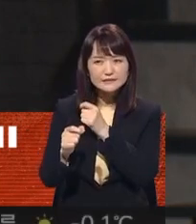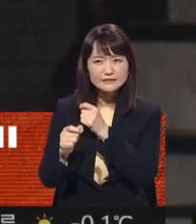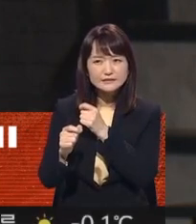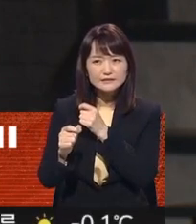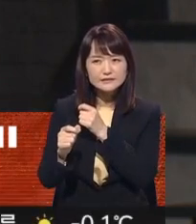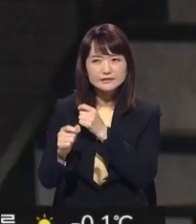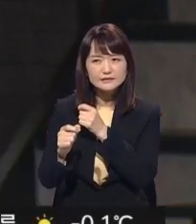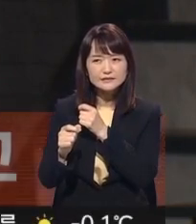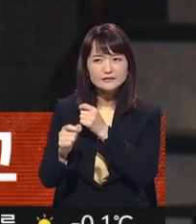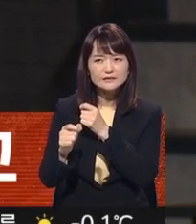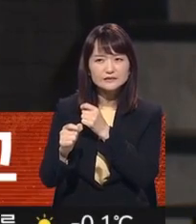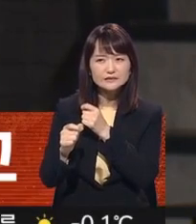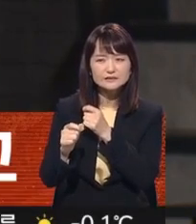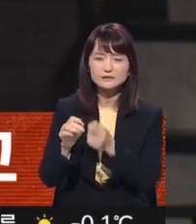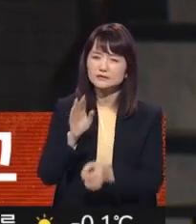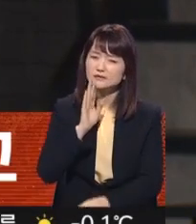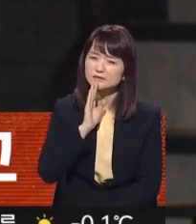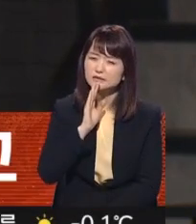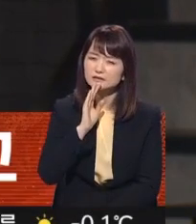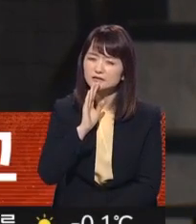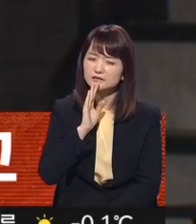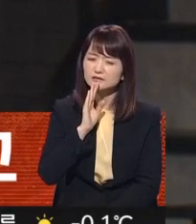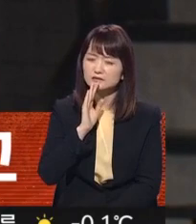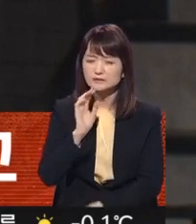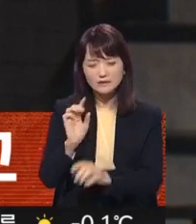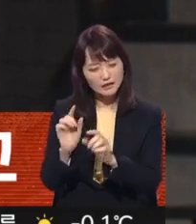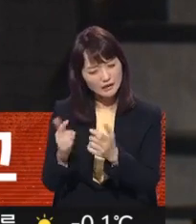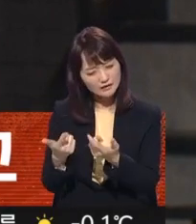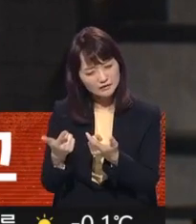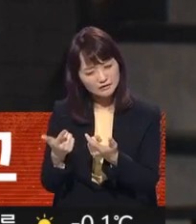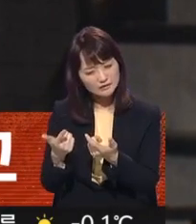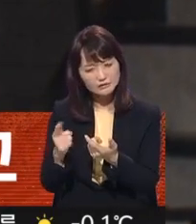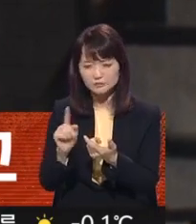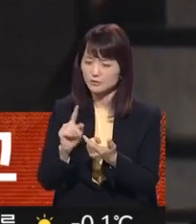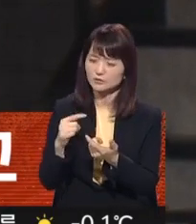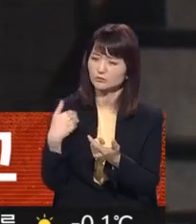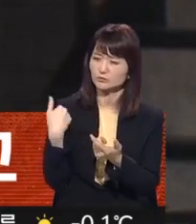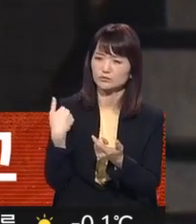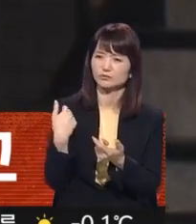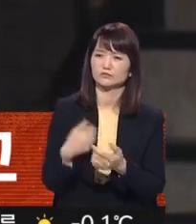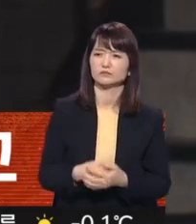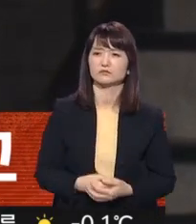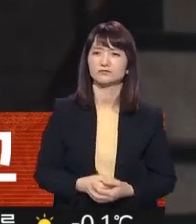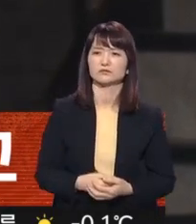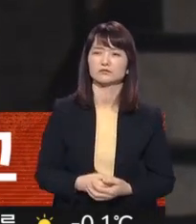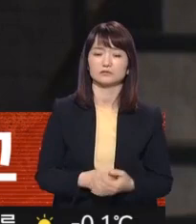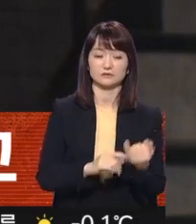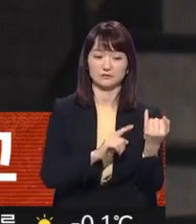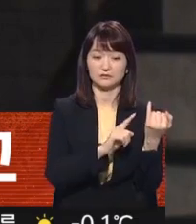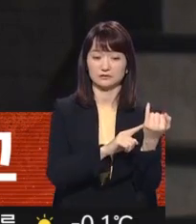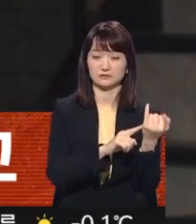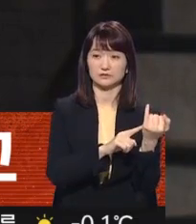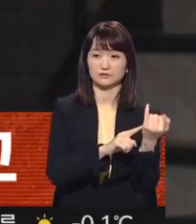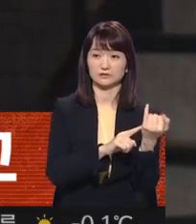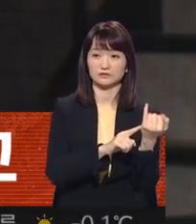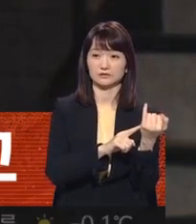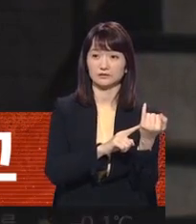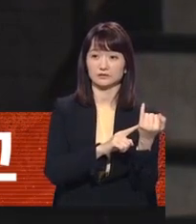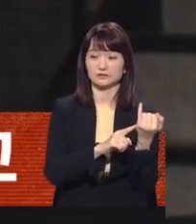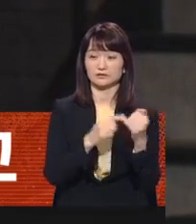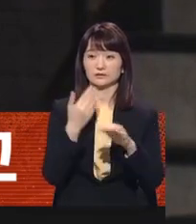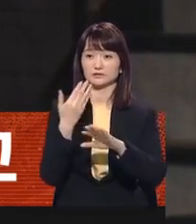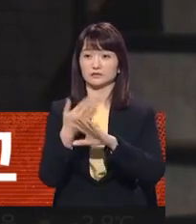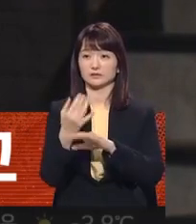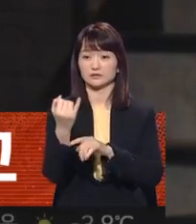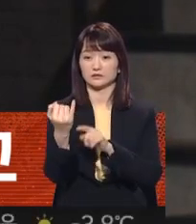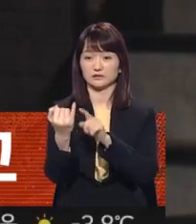생각하고 있는지 아닌지가 조금 의심스럽네요 내가 왜냐하면 한 여성이 다른 여성으로